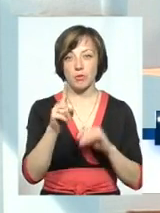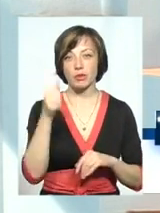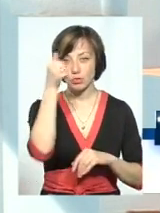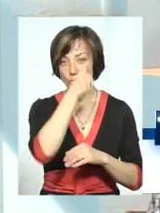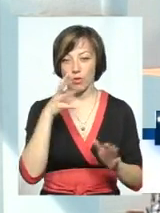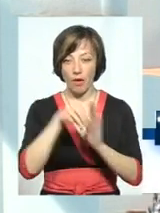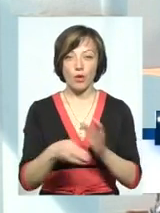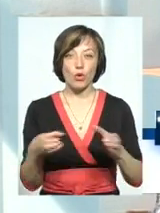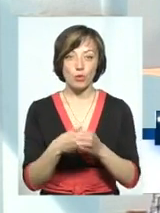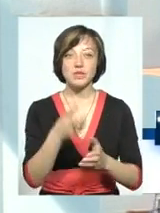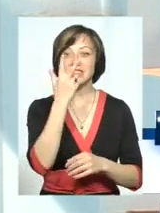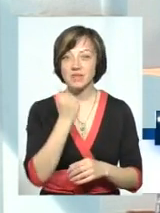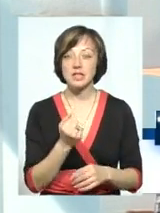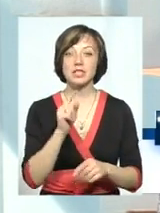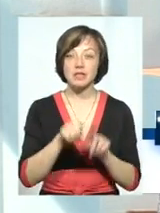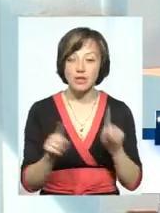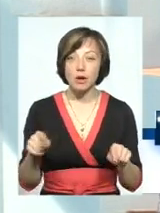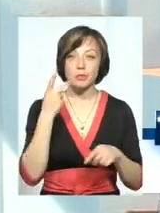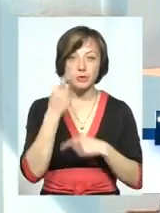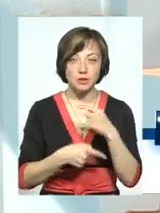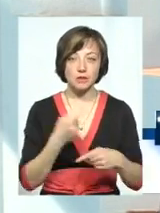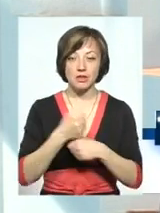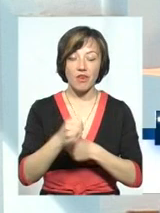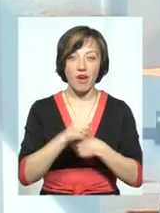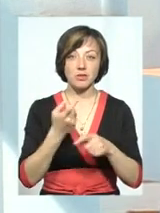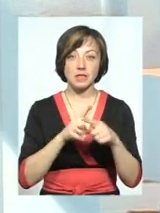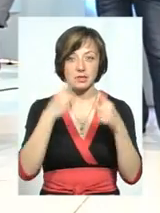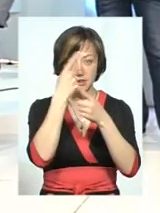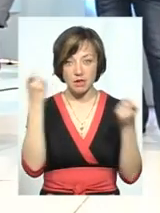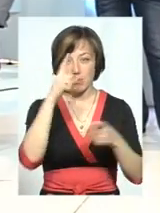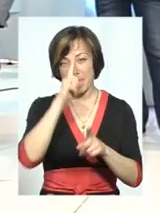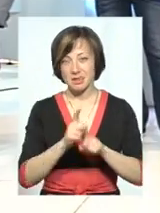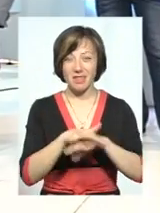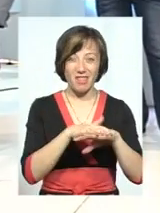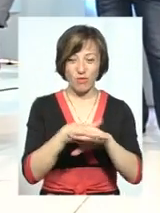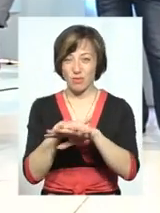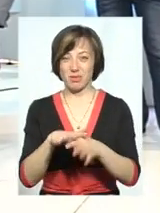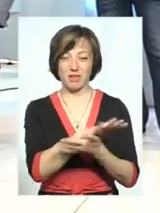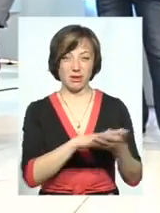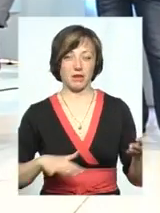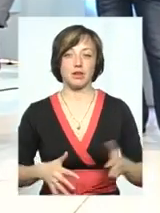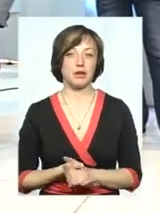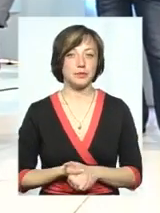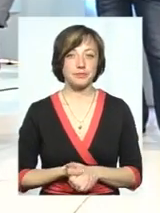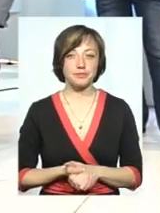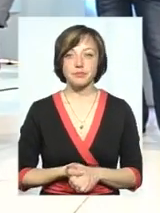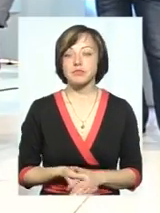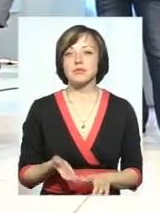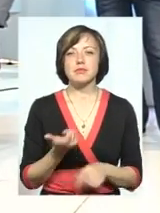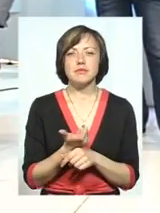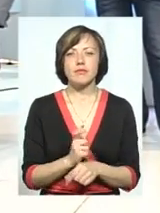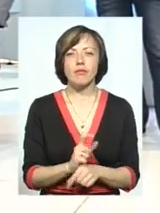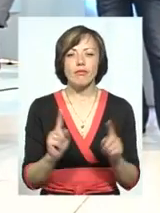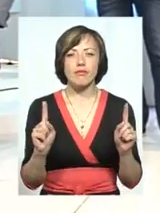цій групі. Вони звикли і час від часу там постійно нав'язуються ці ідеї, братські народи і так далі, і так далі. Тобто найтонший